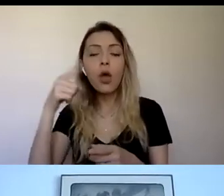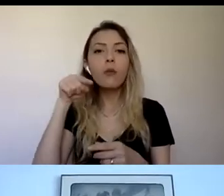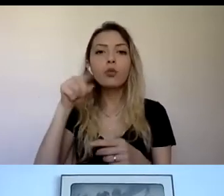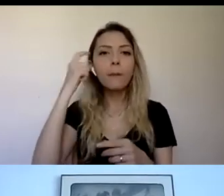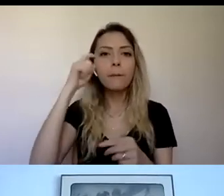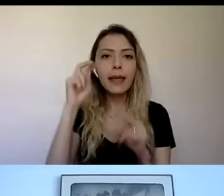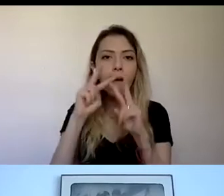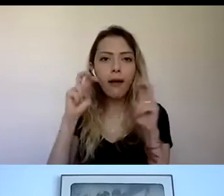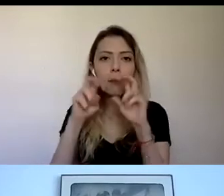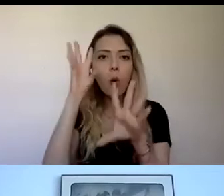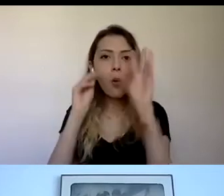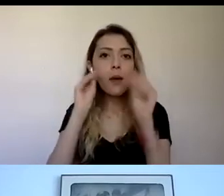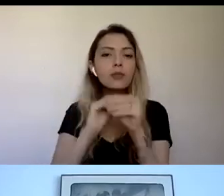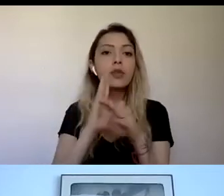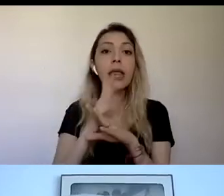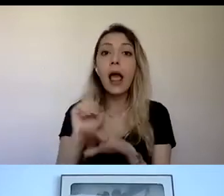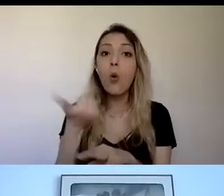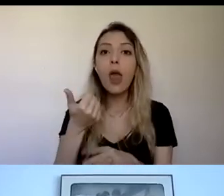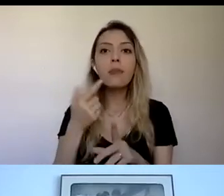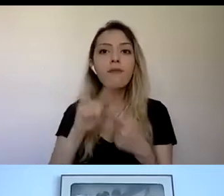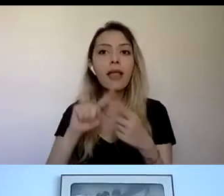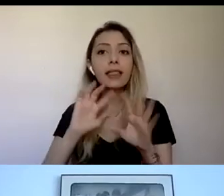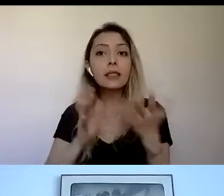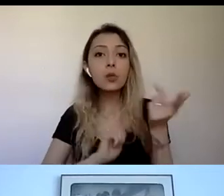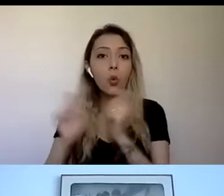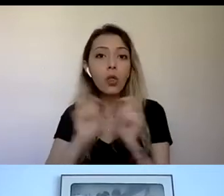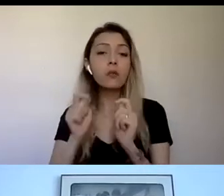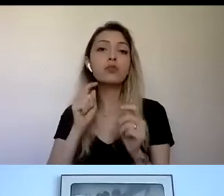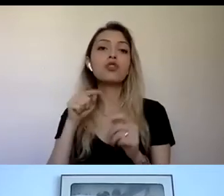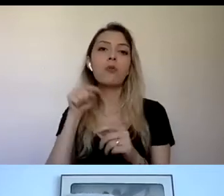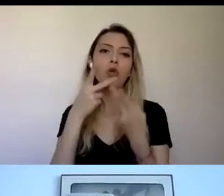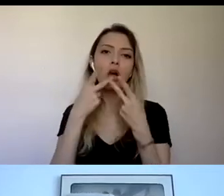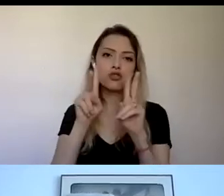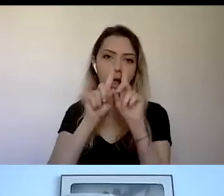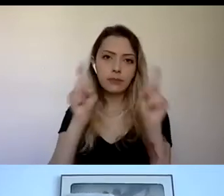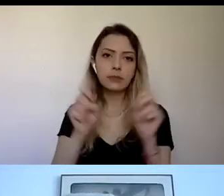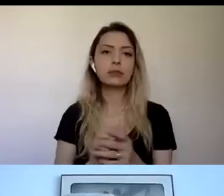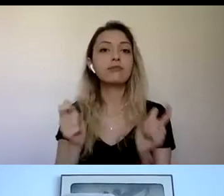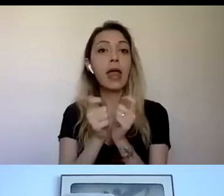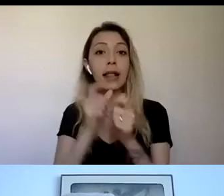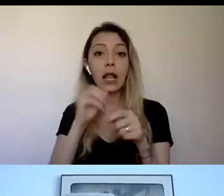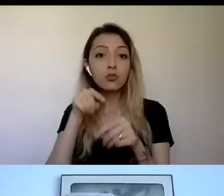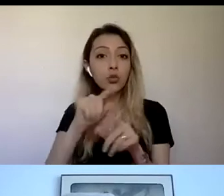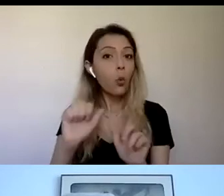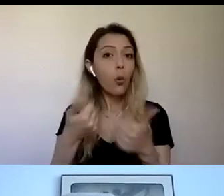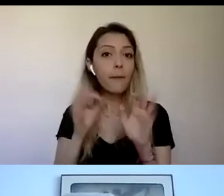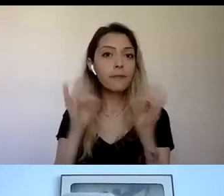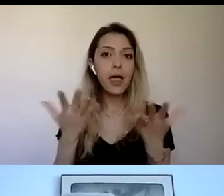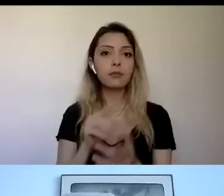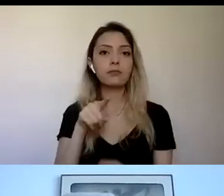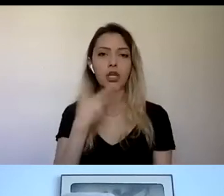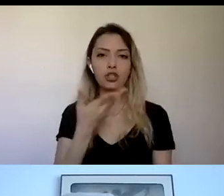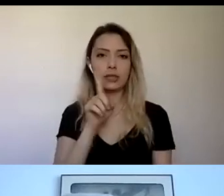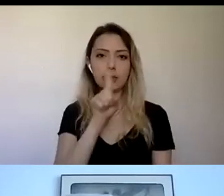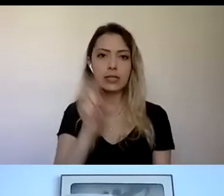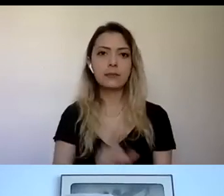nasıl kullanılabileceğini açıklar mısınız? Sivil toplum örgütleri açısından bunun önemi nedir demiş. Söz sende Adem.